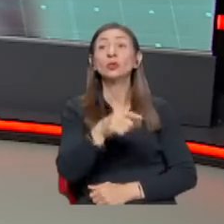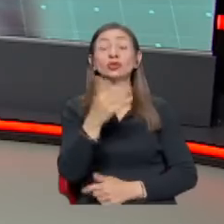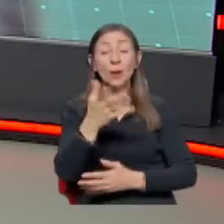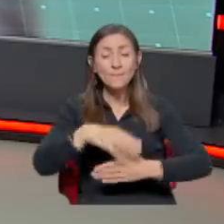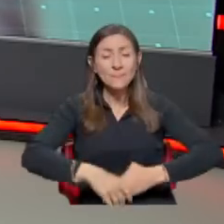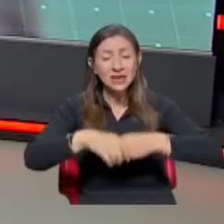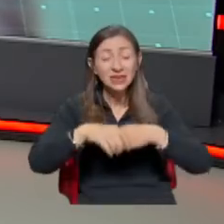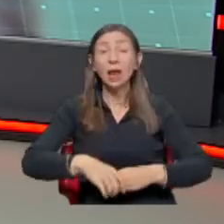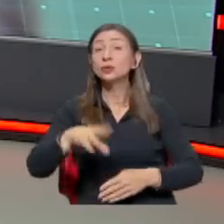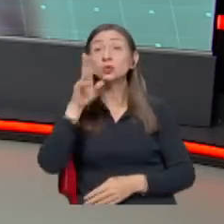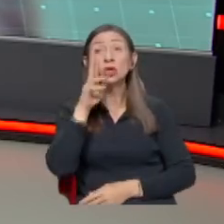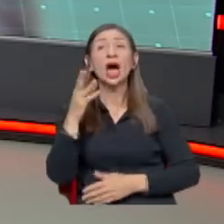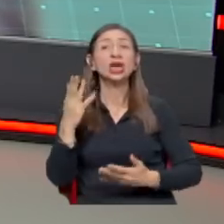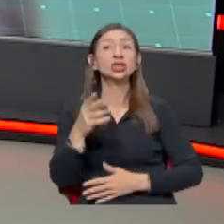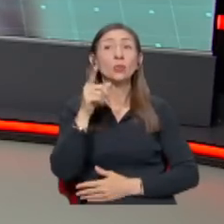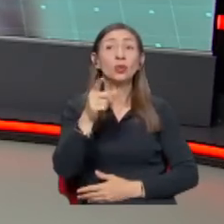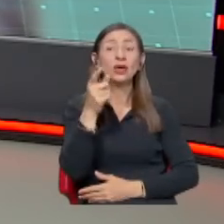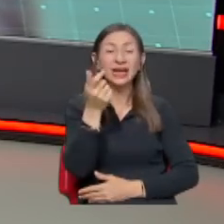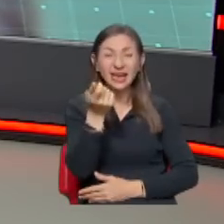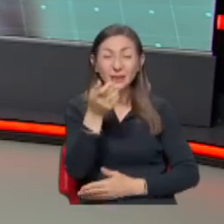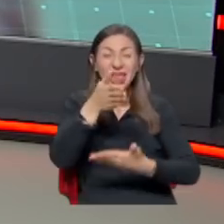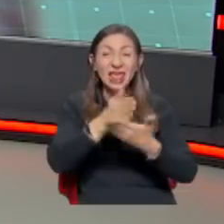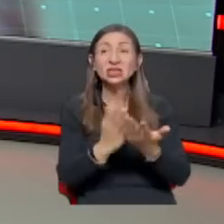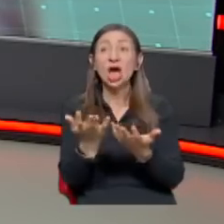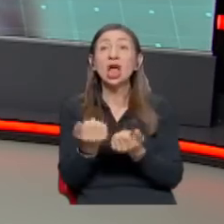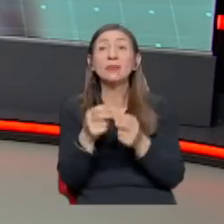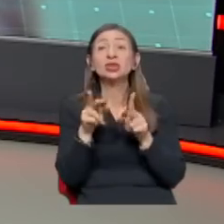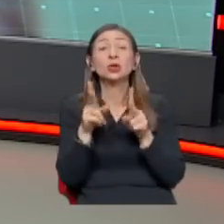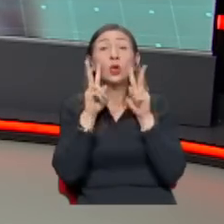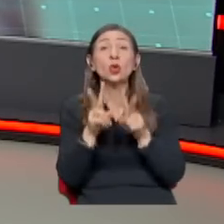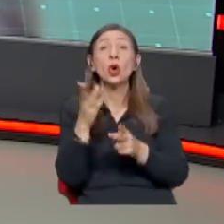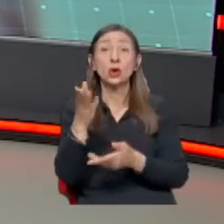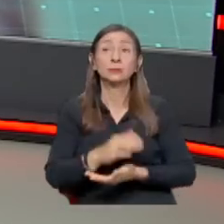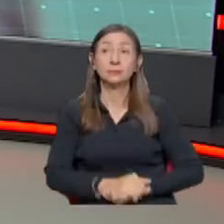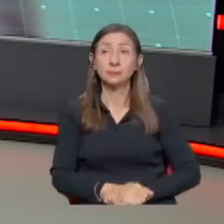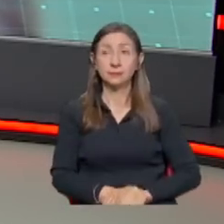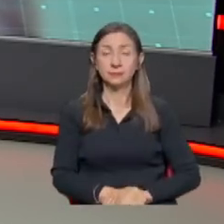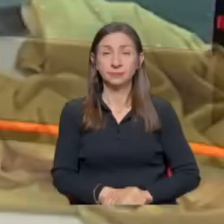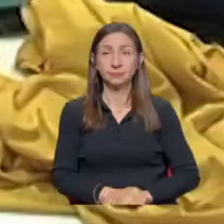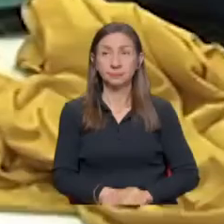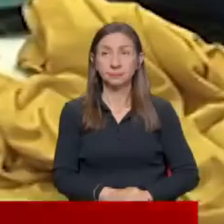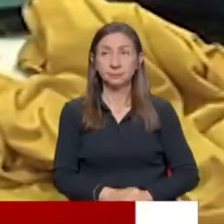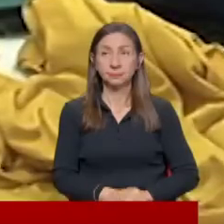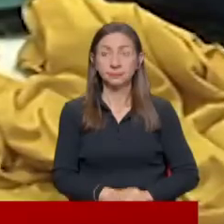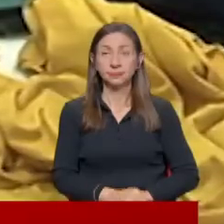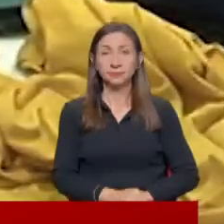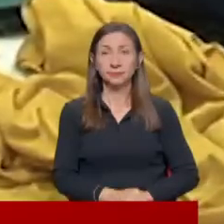bunca pazarlık sonunda ancak bu rakamın yarısını alabilecek gibi gözüküyor.